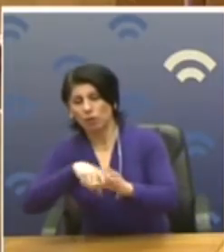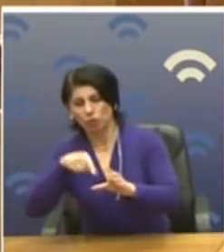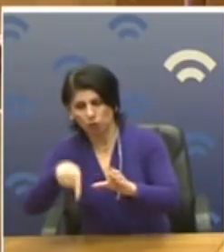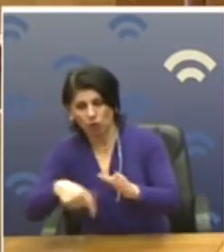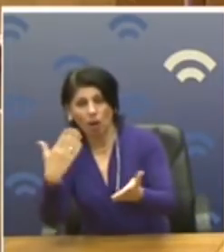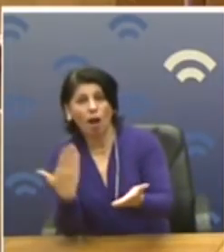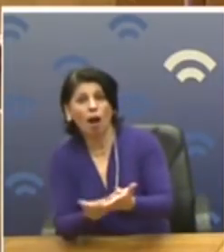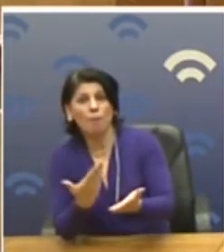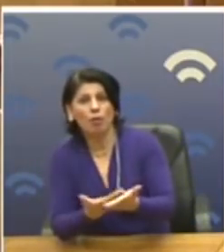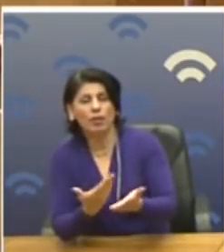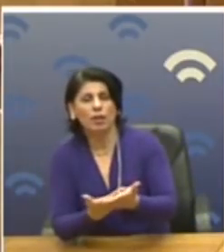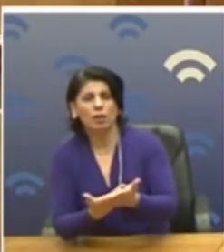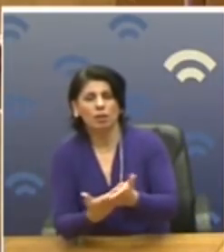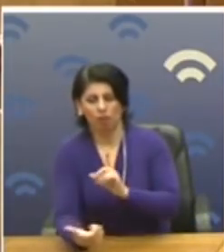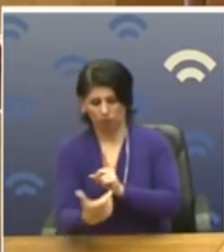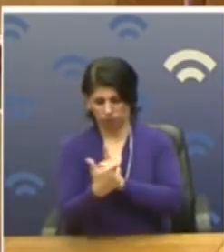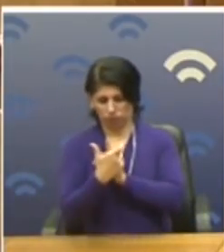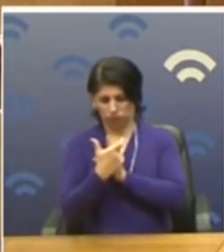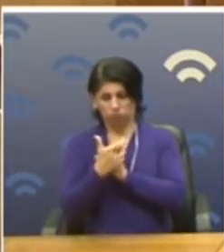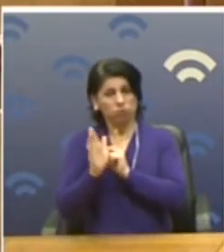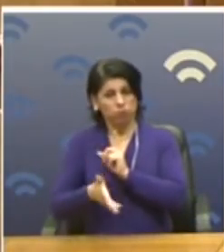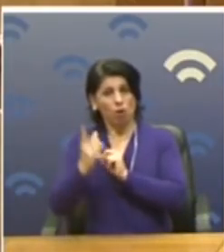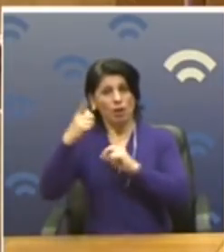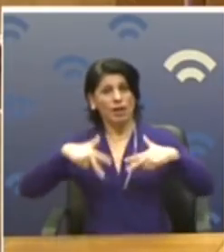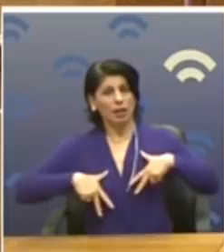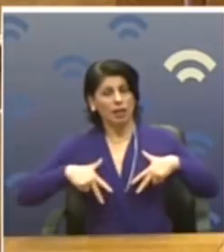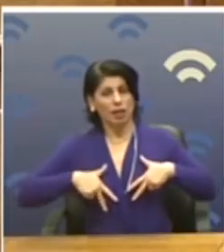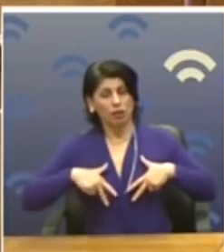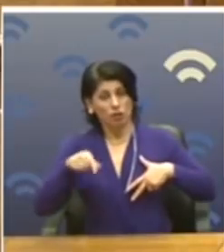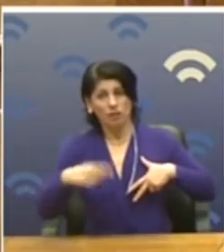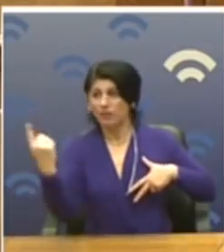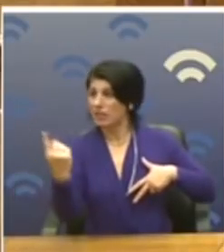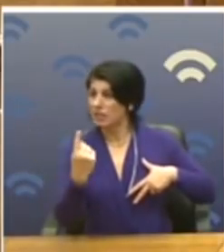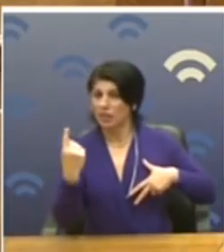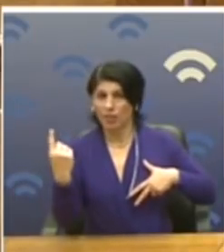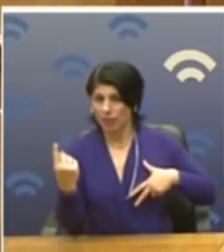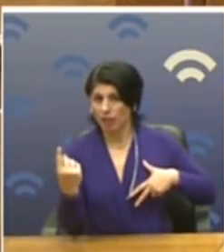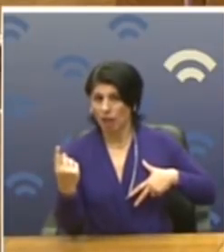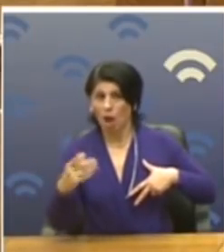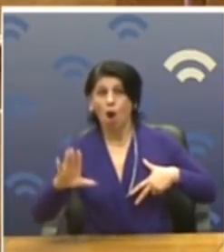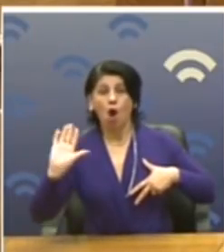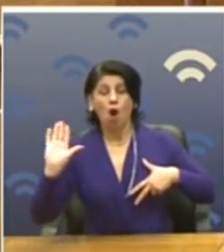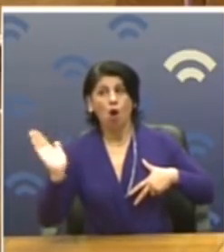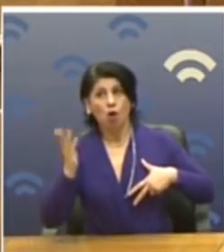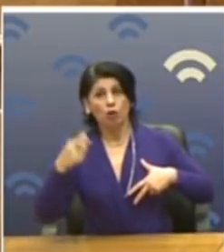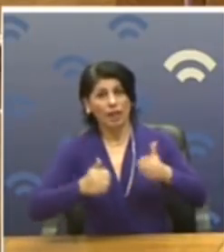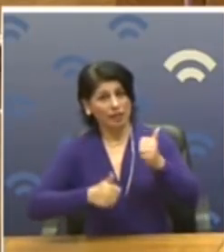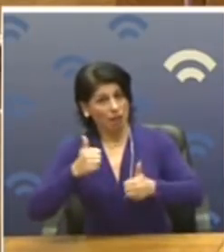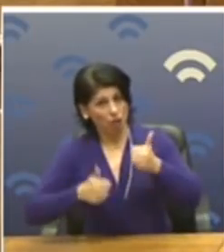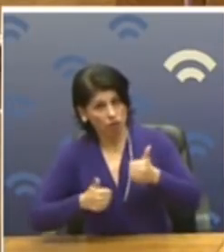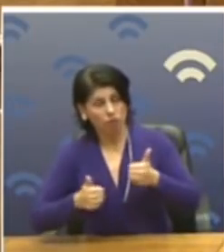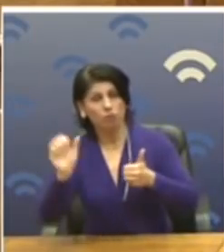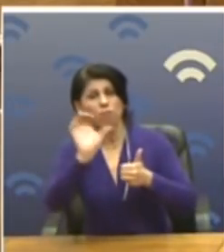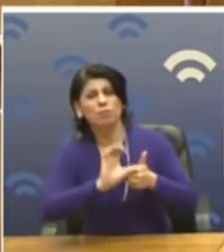αποδεικνύει πόσο απομονωμένη μπορεί να είναι μια χώρα σε τέτοιες συνθήκες όταν μέσα στον ανταγωνισμό